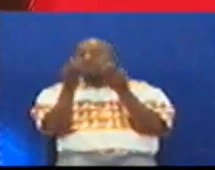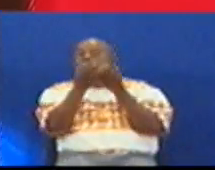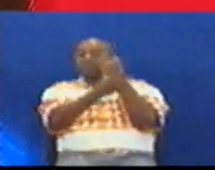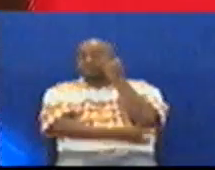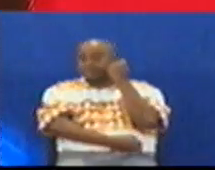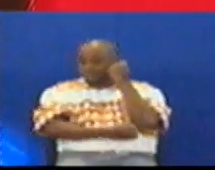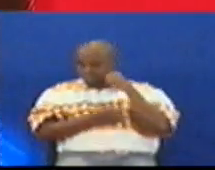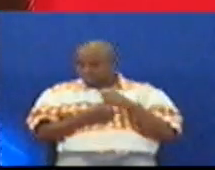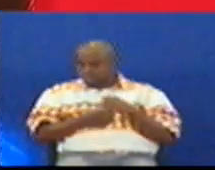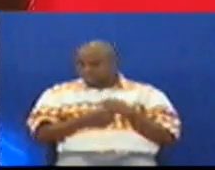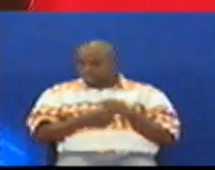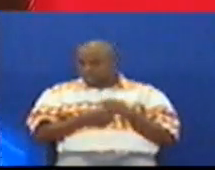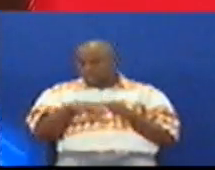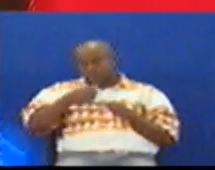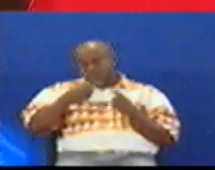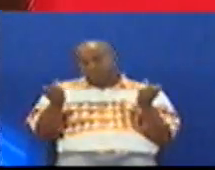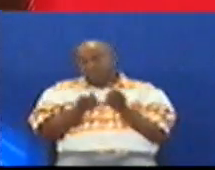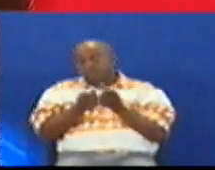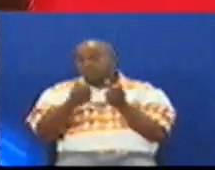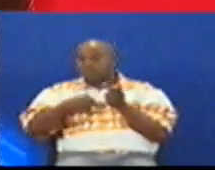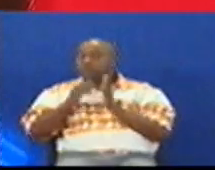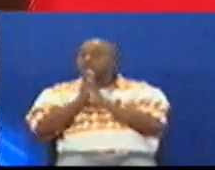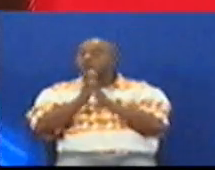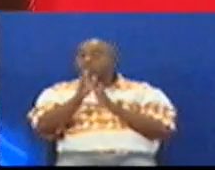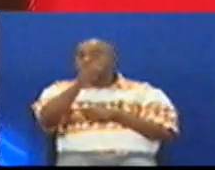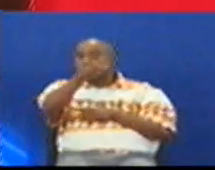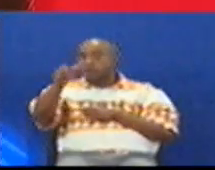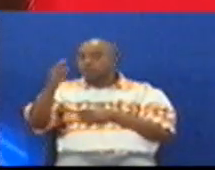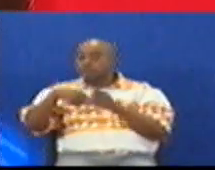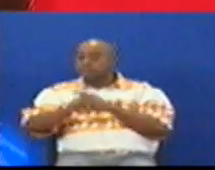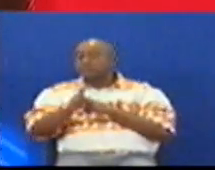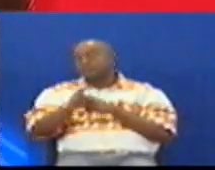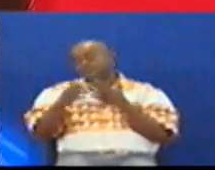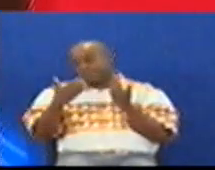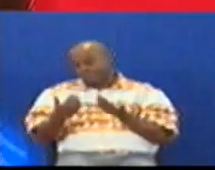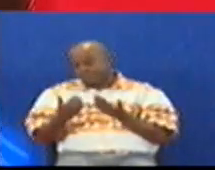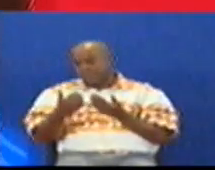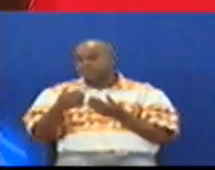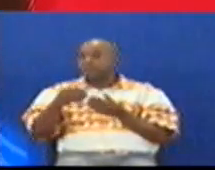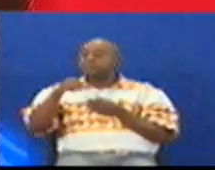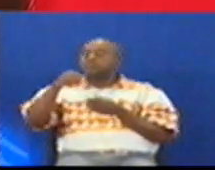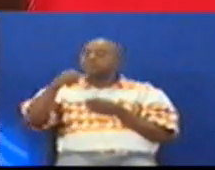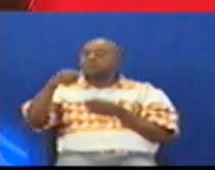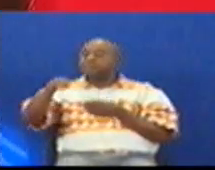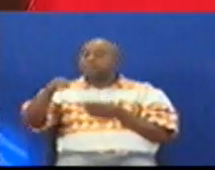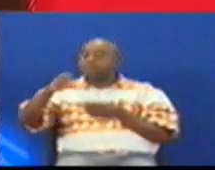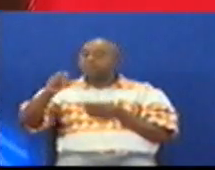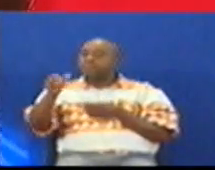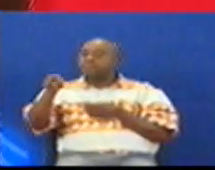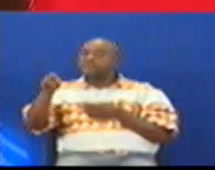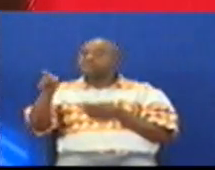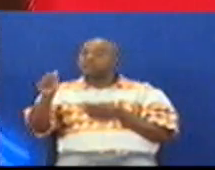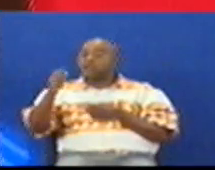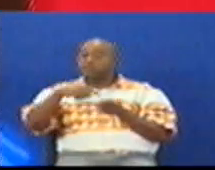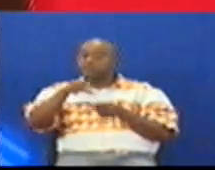Spika, lazima na mimi niwaombe wale wananchi hasa kwenye tarafa ya Mchinga kwenye jimbo langu walikosa ile TASAF awamu